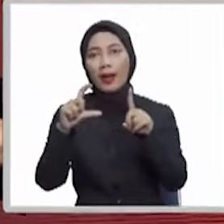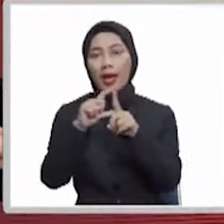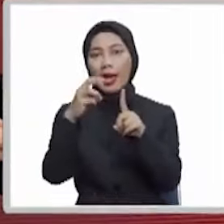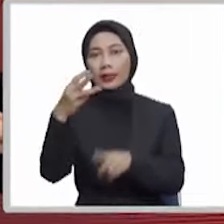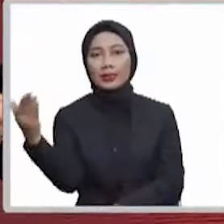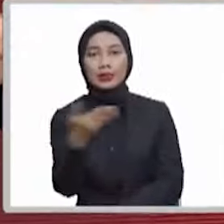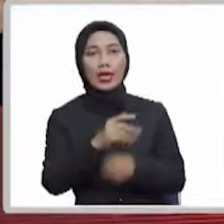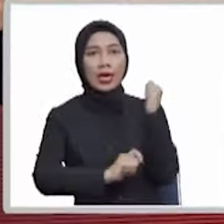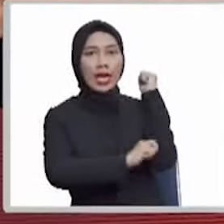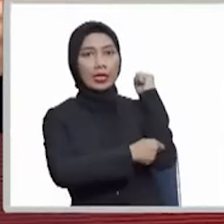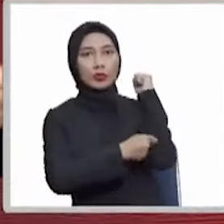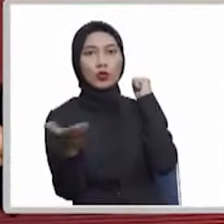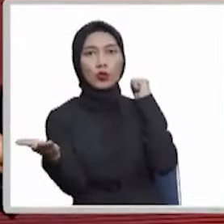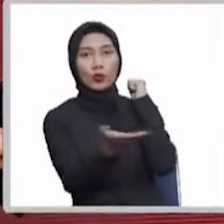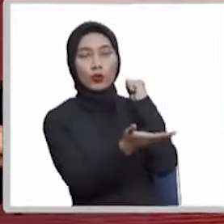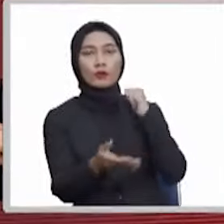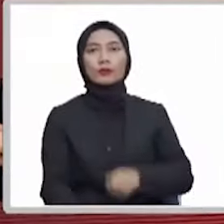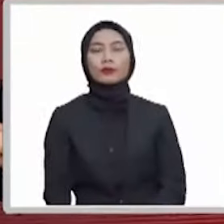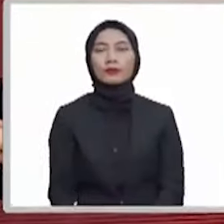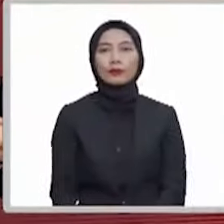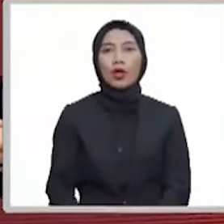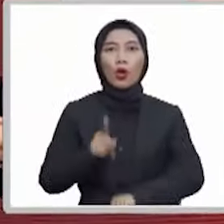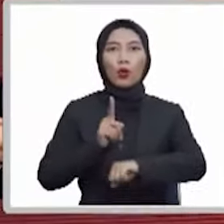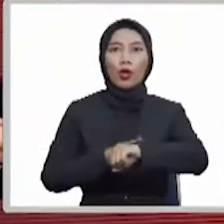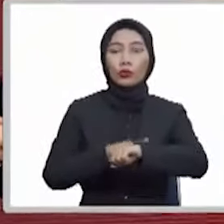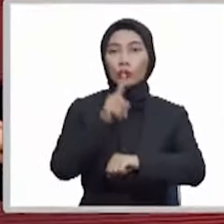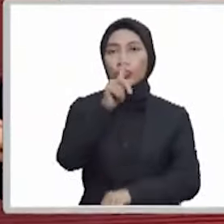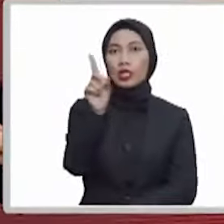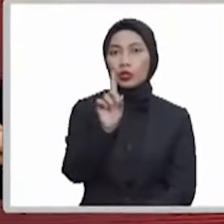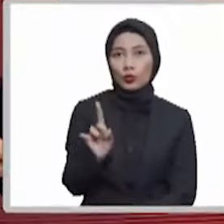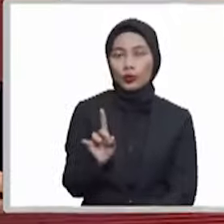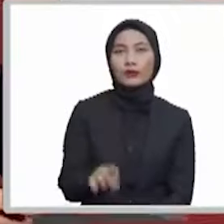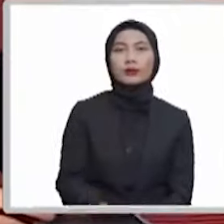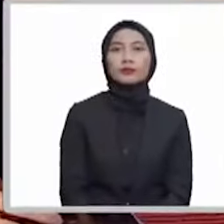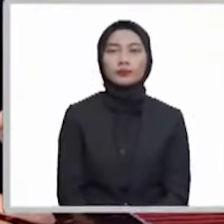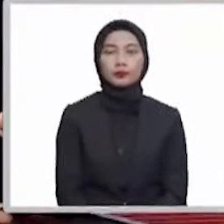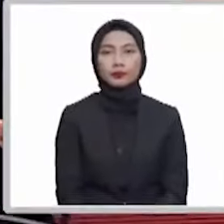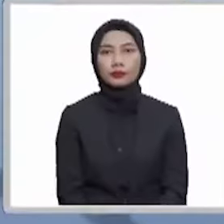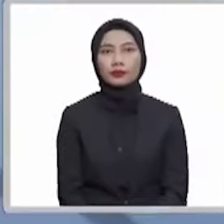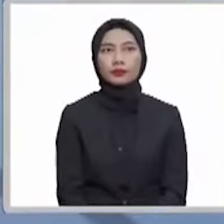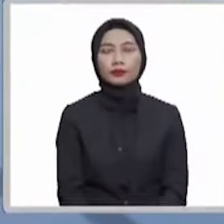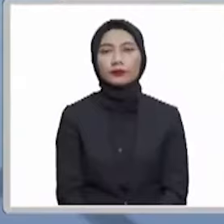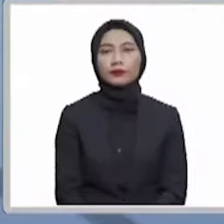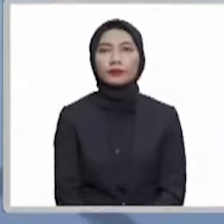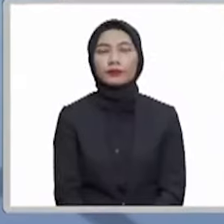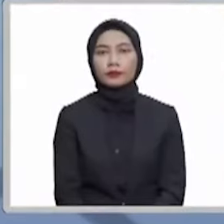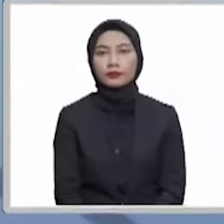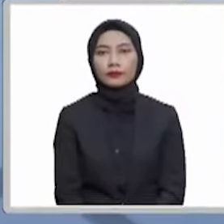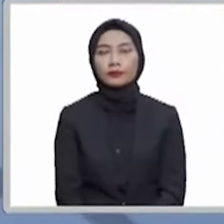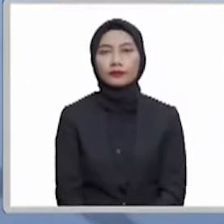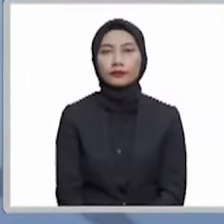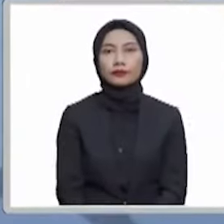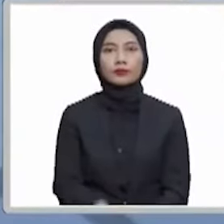wakil gubernur nomor urut 2. Waktunya 1 menit 30 detik dimulai dari Anda mulai berbicara. Oke, terima